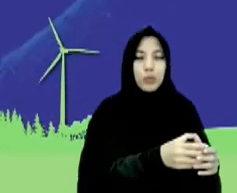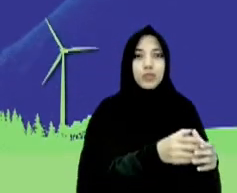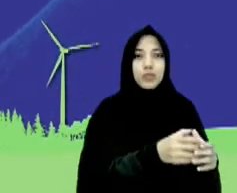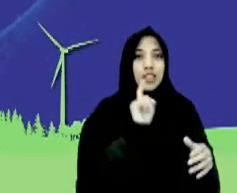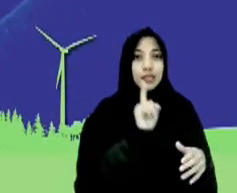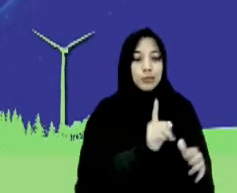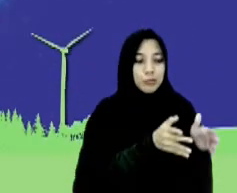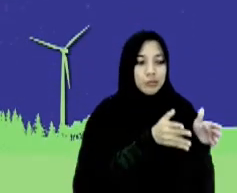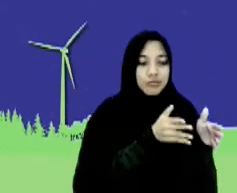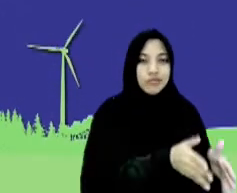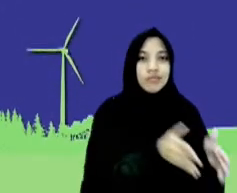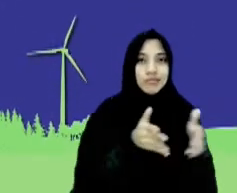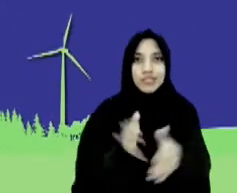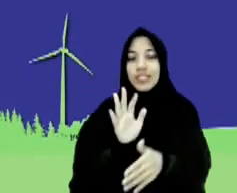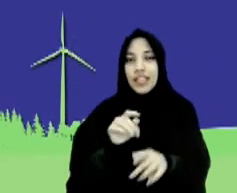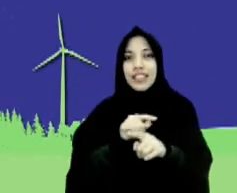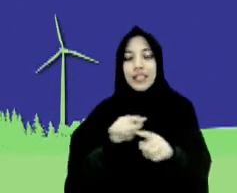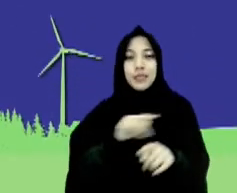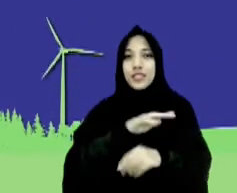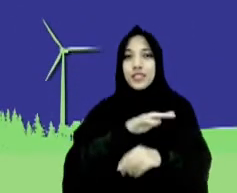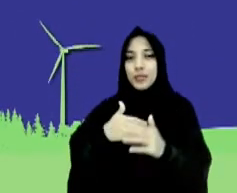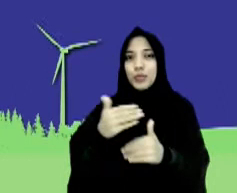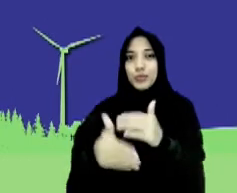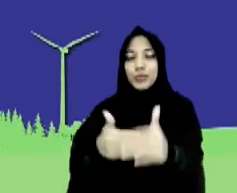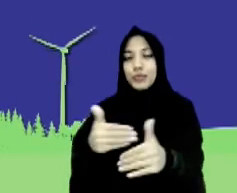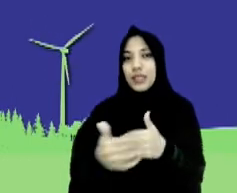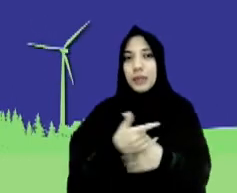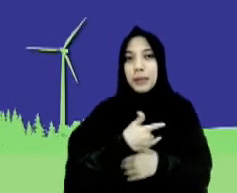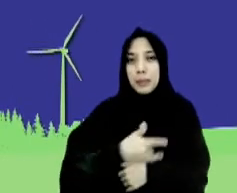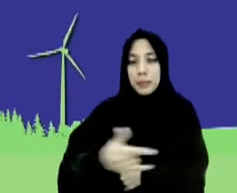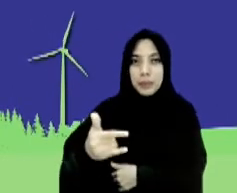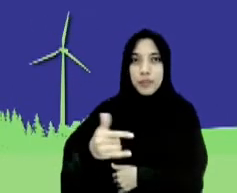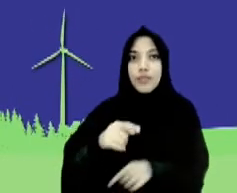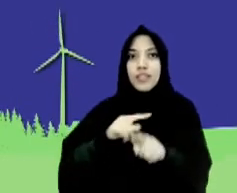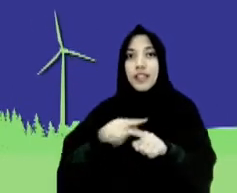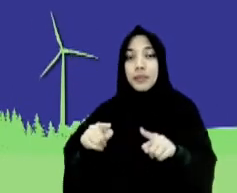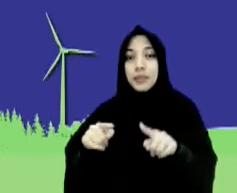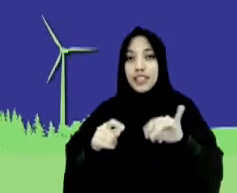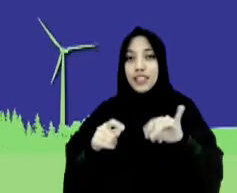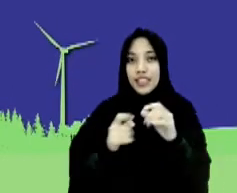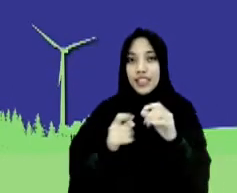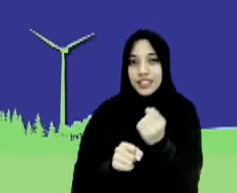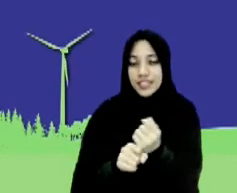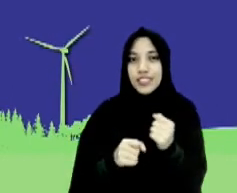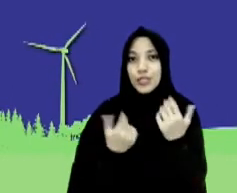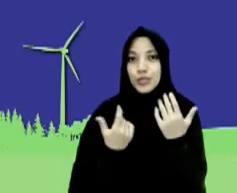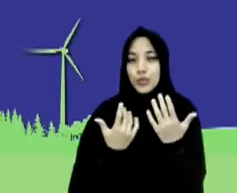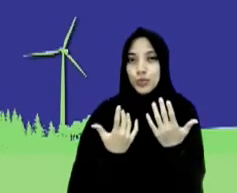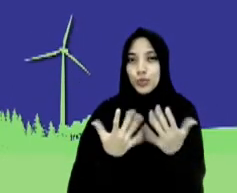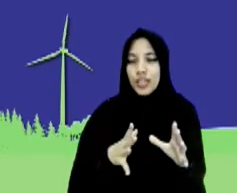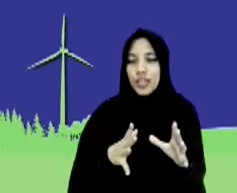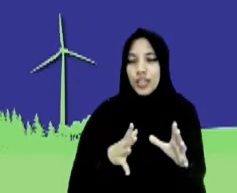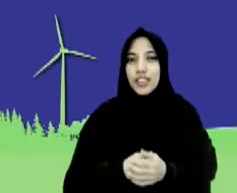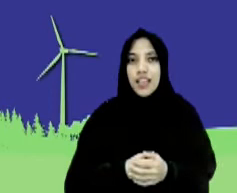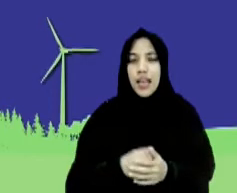namanya sustainability department tapi yang namanya esg eh itu sudah embedded di eh